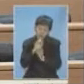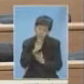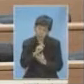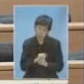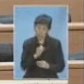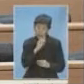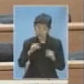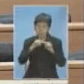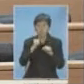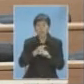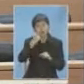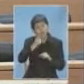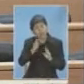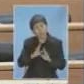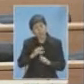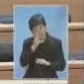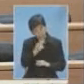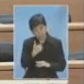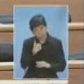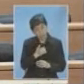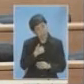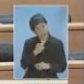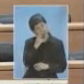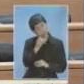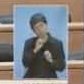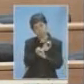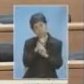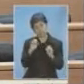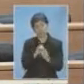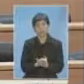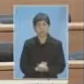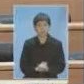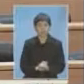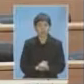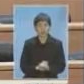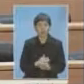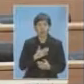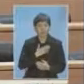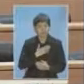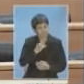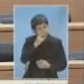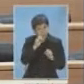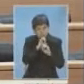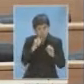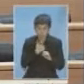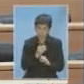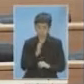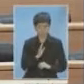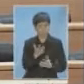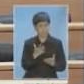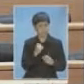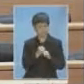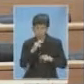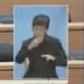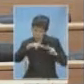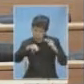เขาก็บอกว่าต้องให้ทำอย่างนั้นอย่างนี้ถ้าเจอแต่ผมไม่เคยเห็นได้ใช้ครับ ผมไม่ค่อยได้เห็นด้วยซ้ำว่าจะมีความเคร่งครัดใน